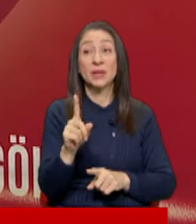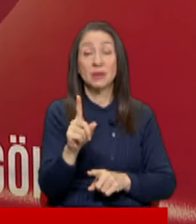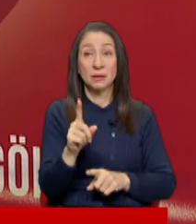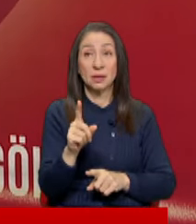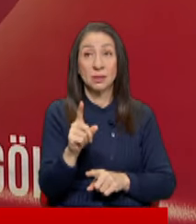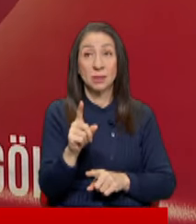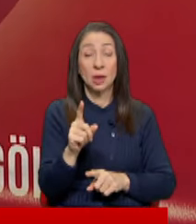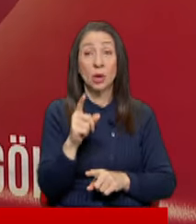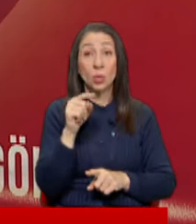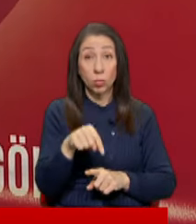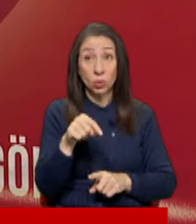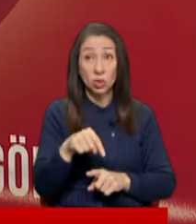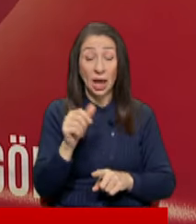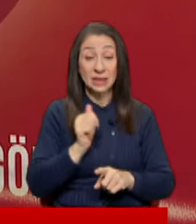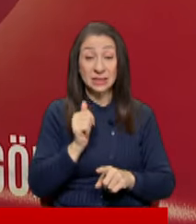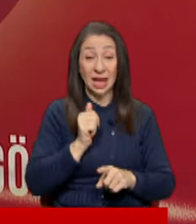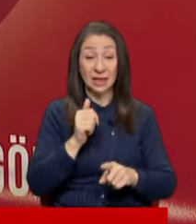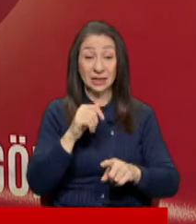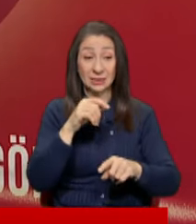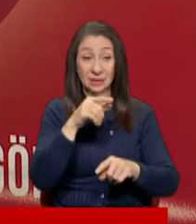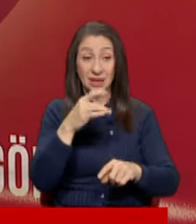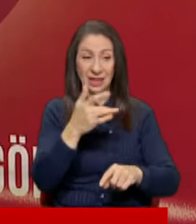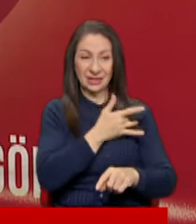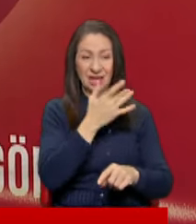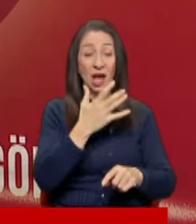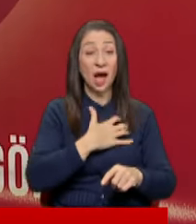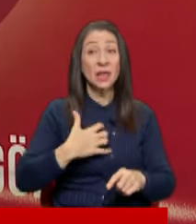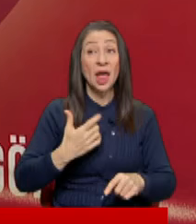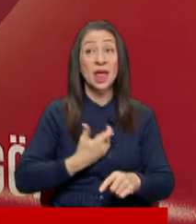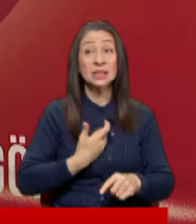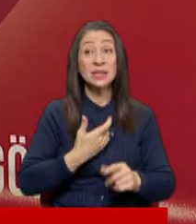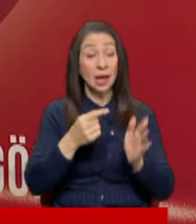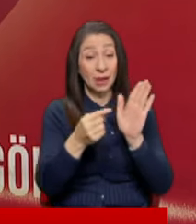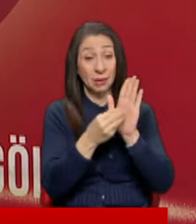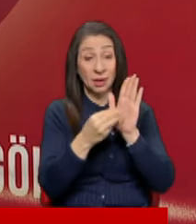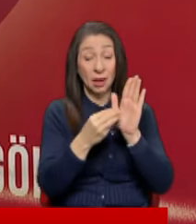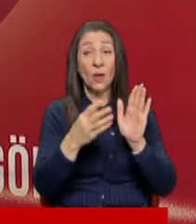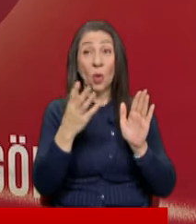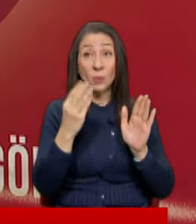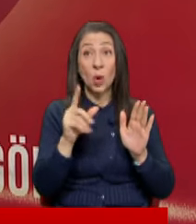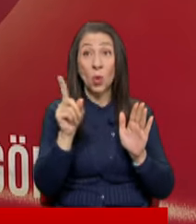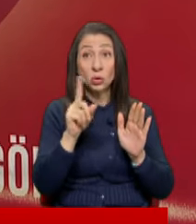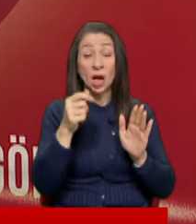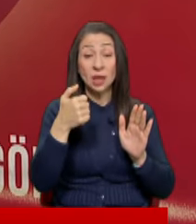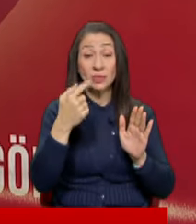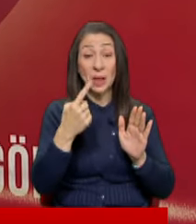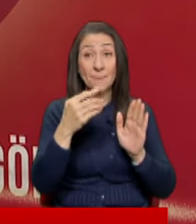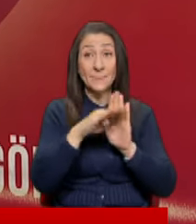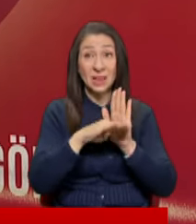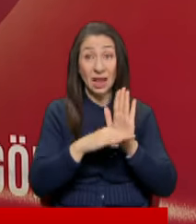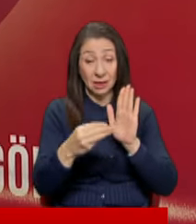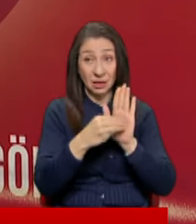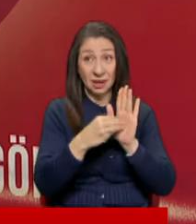rakamlardır ve bugün Gün Er Gaziler anayasada belirtilmiş olmasına rağmen 10 ve 61 maddede